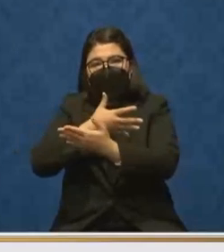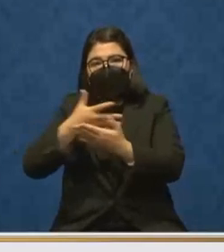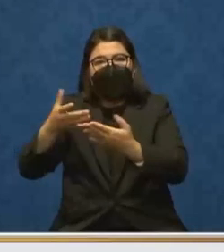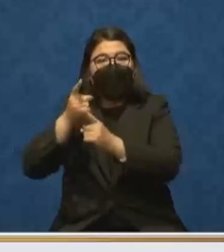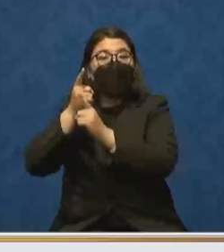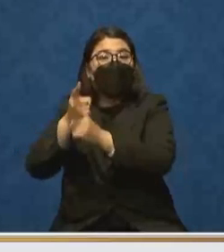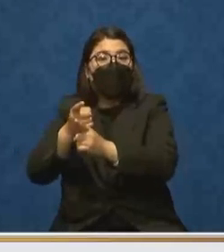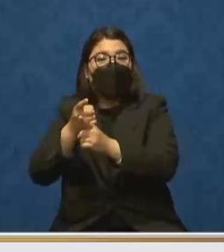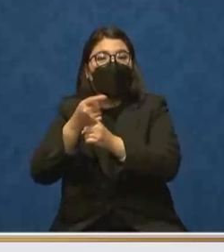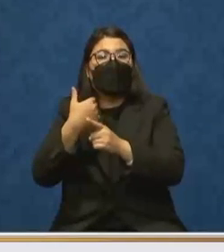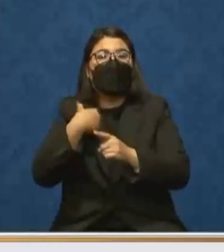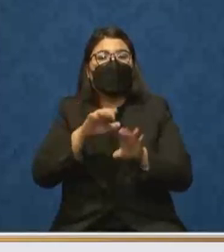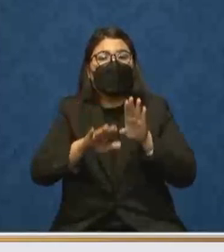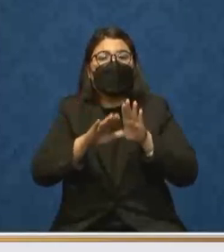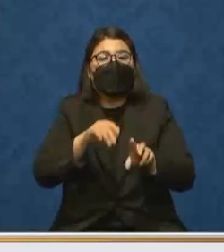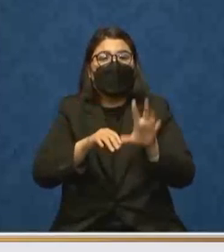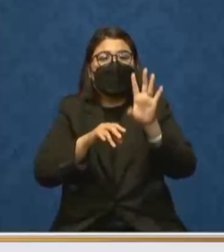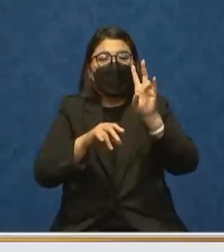น